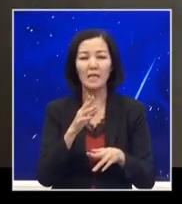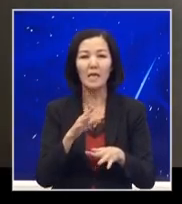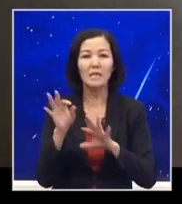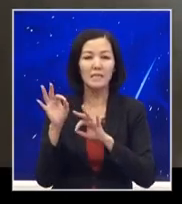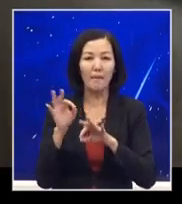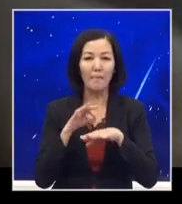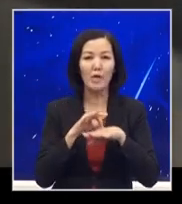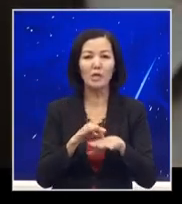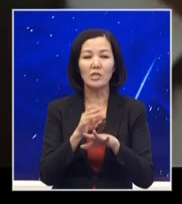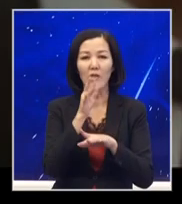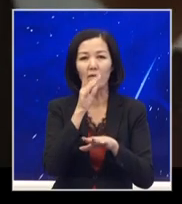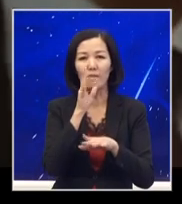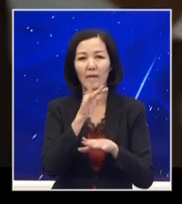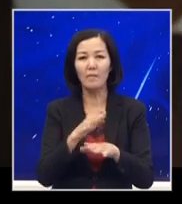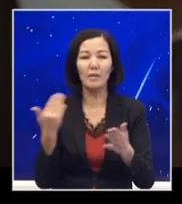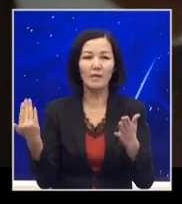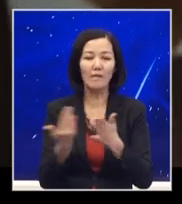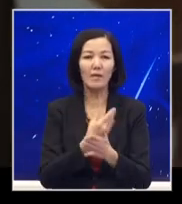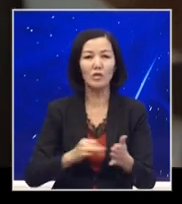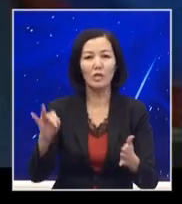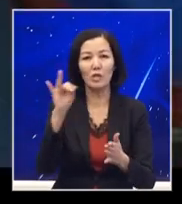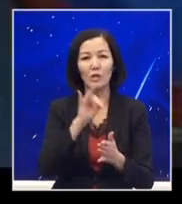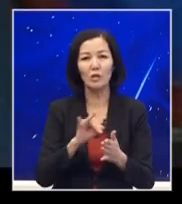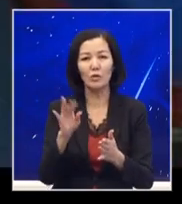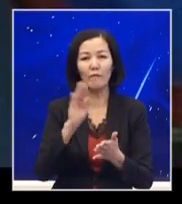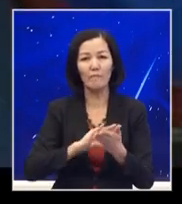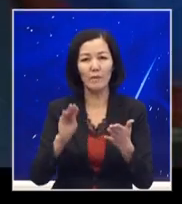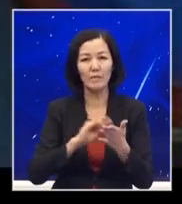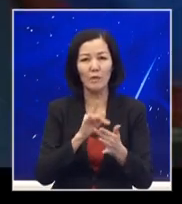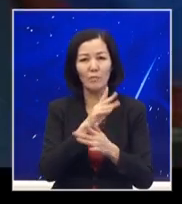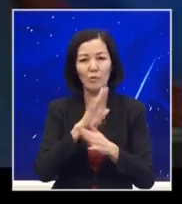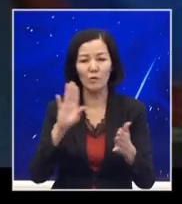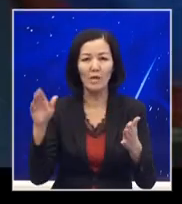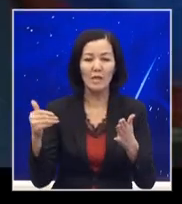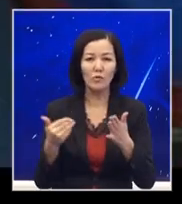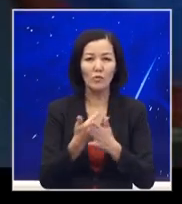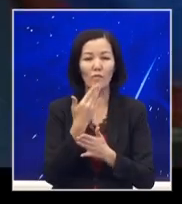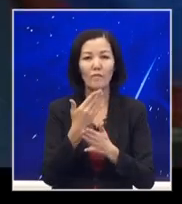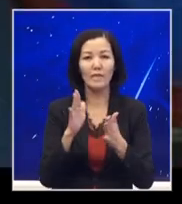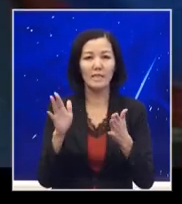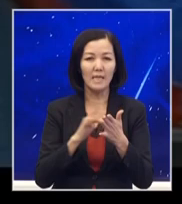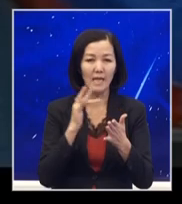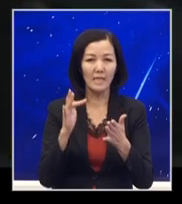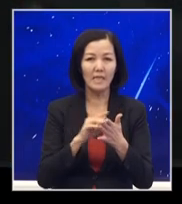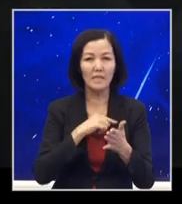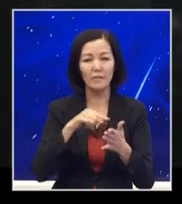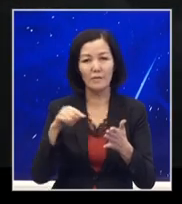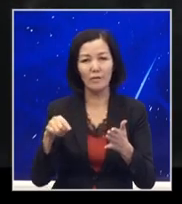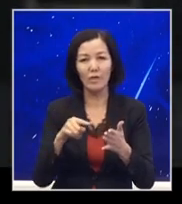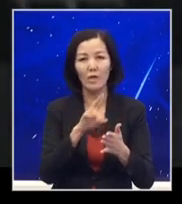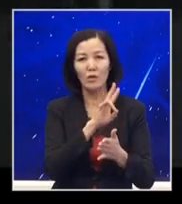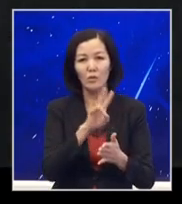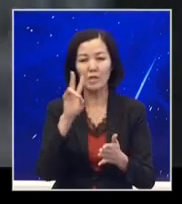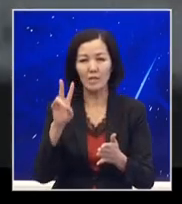время в летопись новейшей истории страны было вписано множество славных страниц, подчеркнув в своем обращении